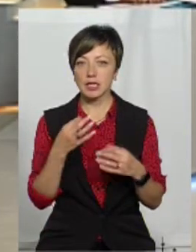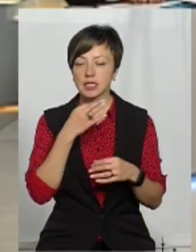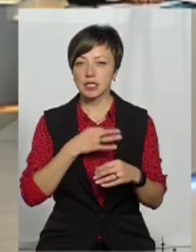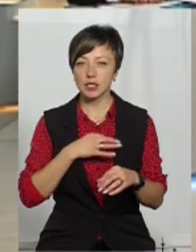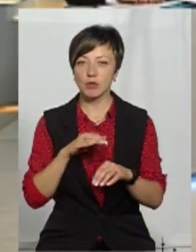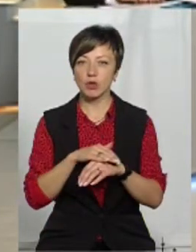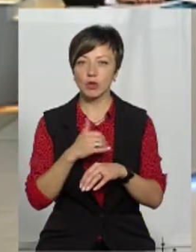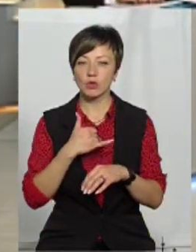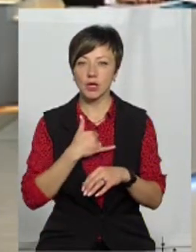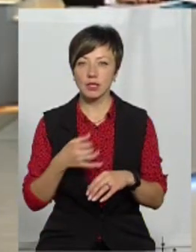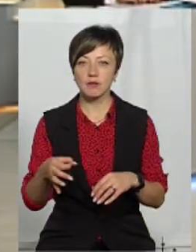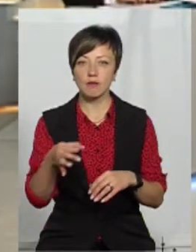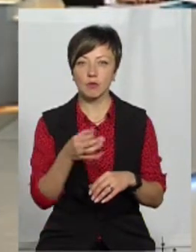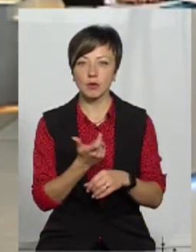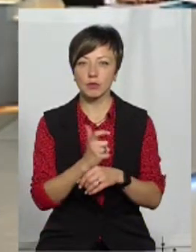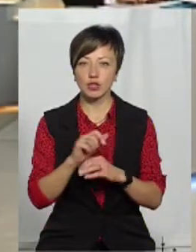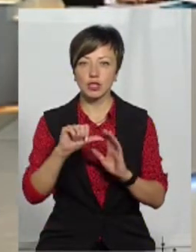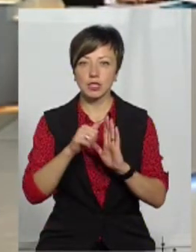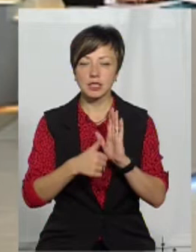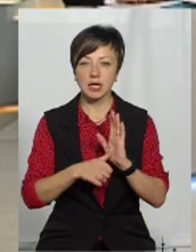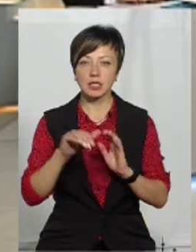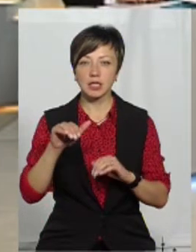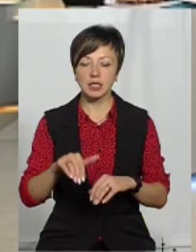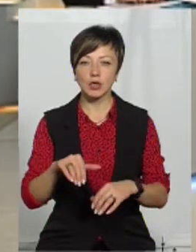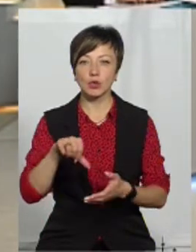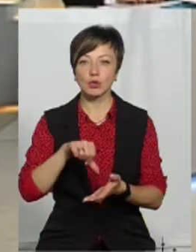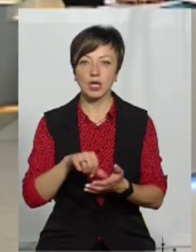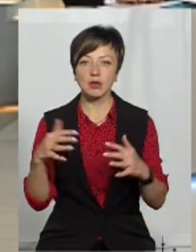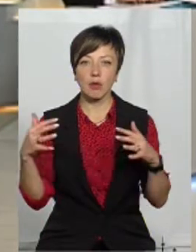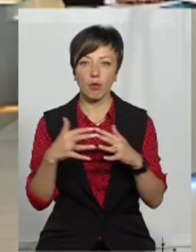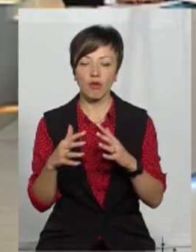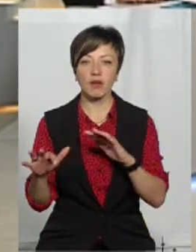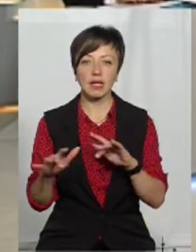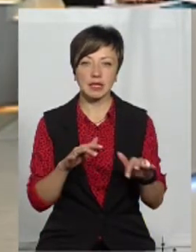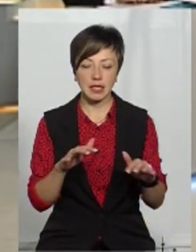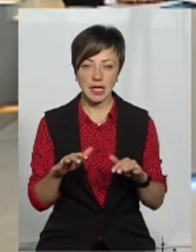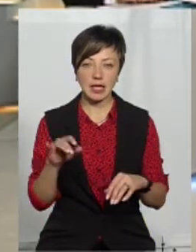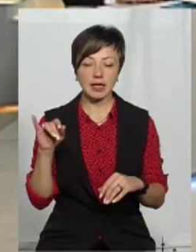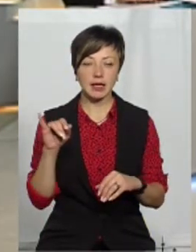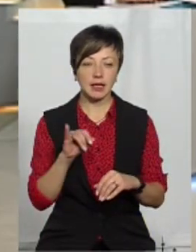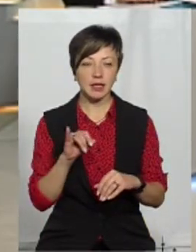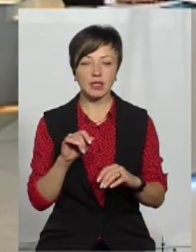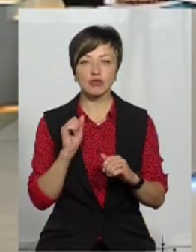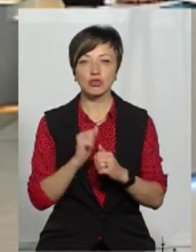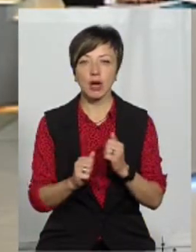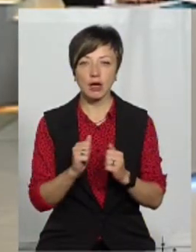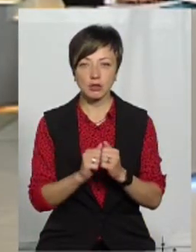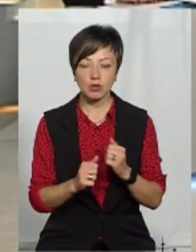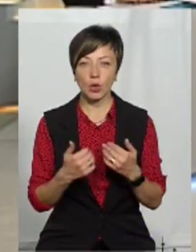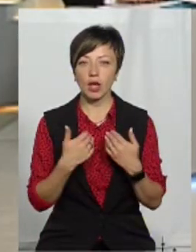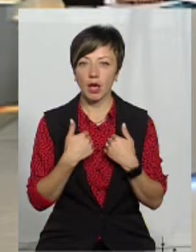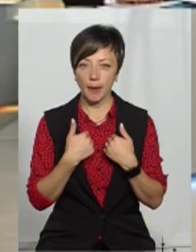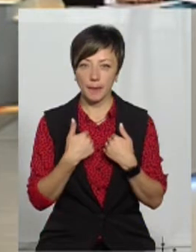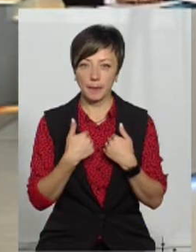Скажіть, будь ласка, в нас сьогодні в області більше 16 тисяч учасників бойових дій. Так. І дуже часто я,